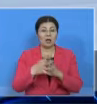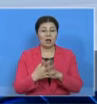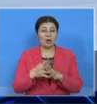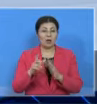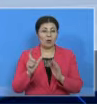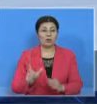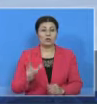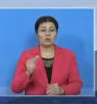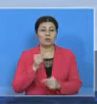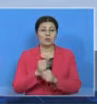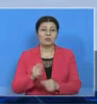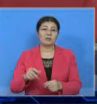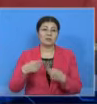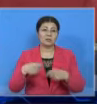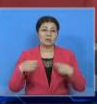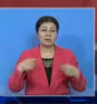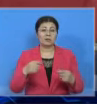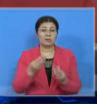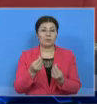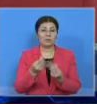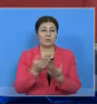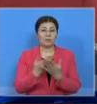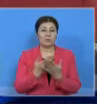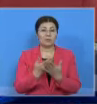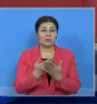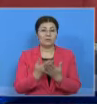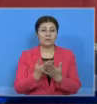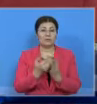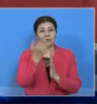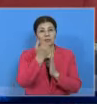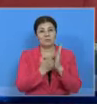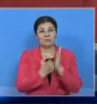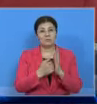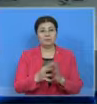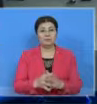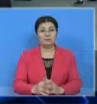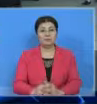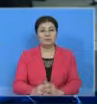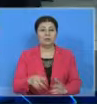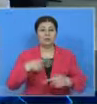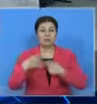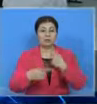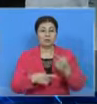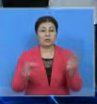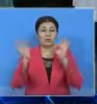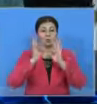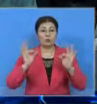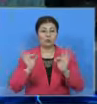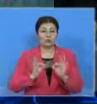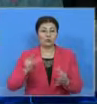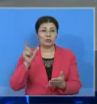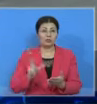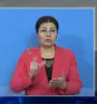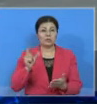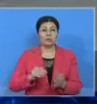тұрғындарының өнімдері әкеліп сатып жатыр. Бағалары енді неге қарағанда өте төмен болып келеді ауыл шаруашылығы. Әр қарай қолөнер шеберлердің көрмесі